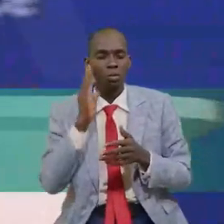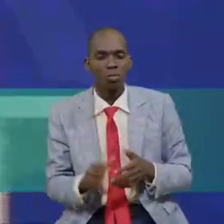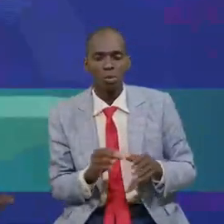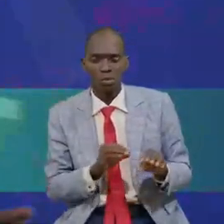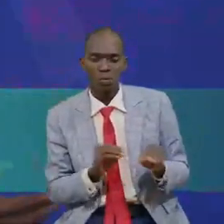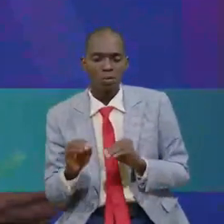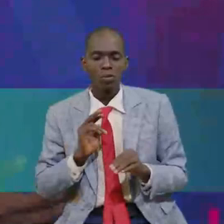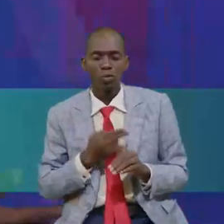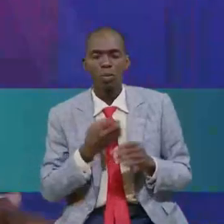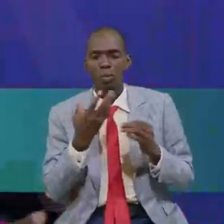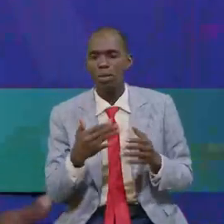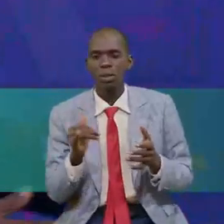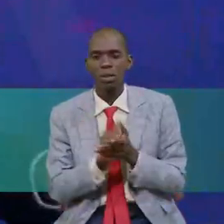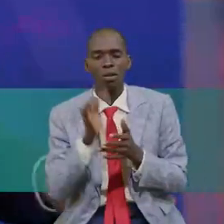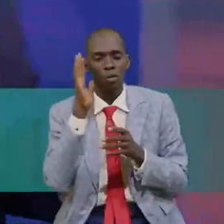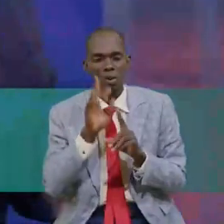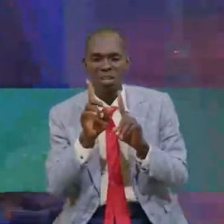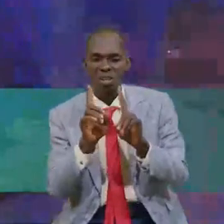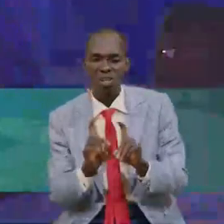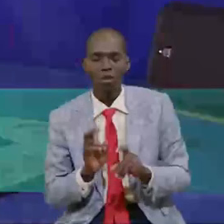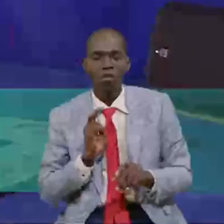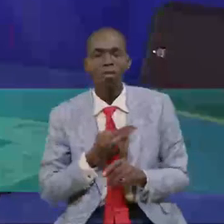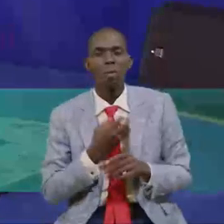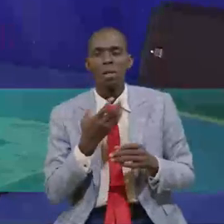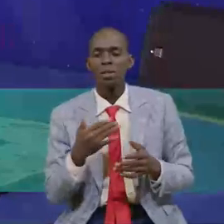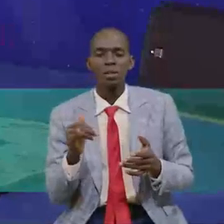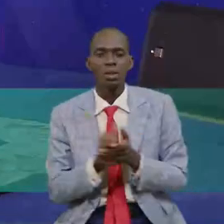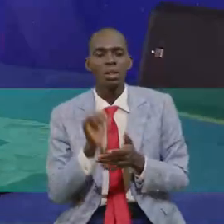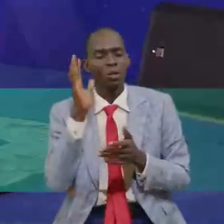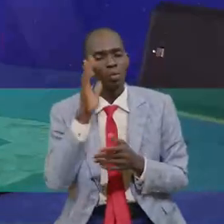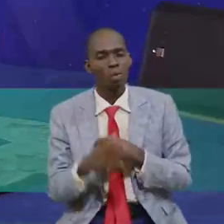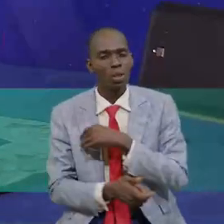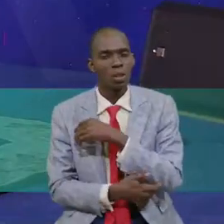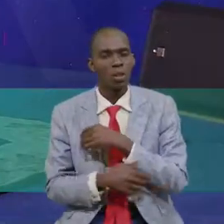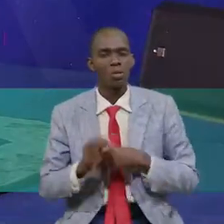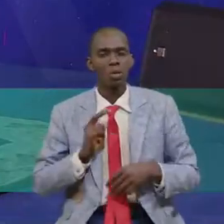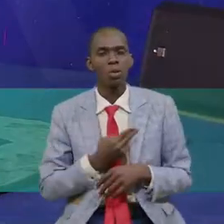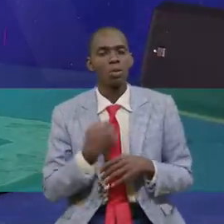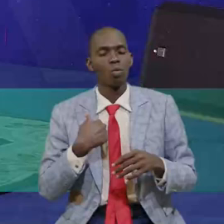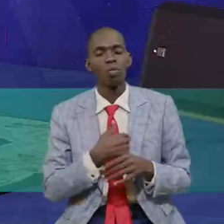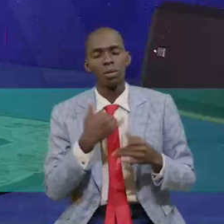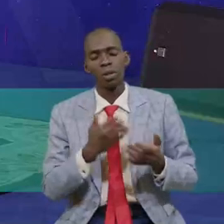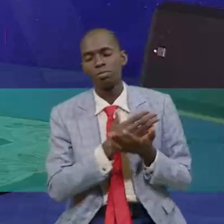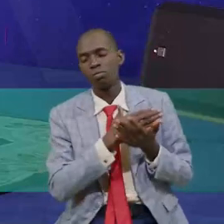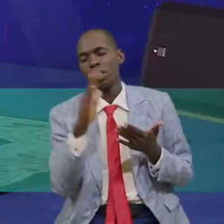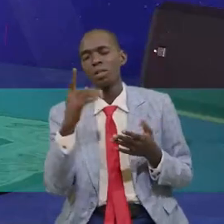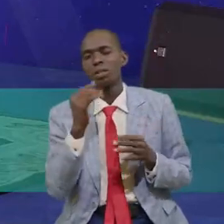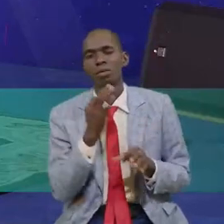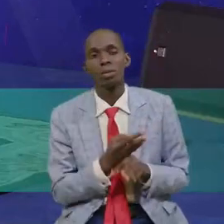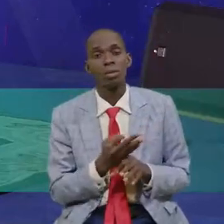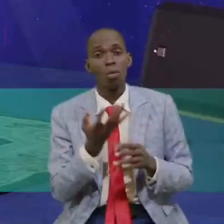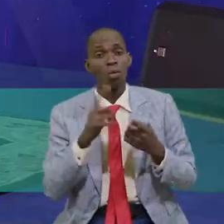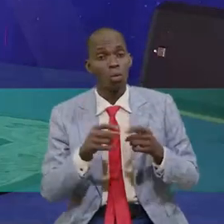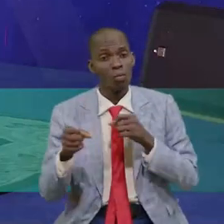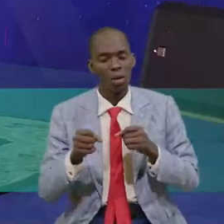choses vont nous tester, beaucoup de choses vont nous éprouver et nous allons oublier la foi. Et nous allons dire, ah, tu veux te battre,